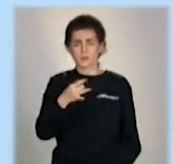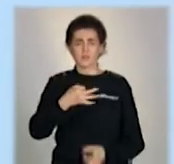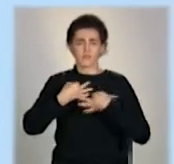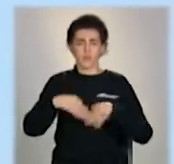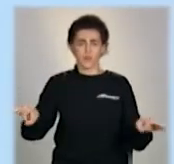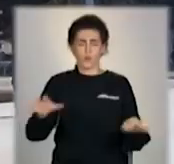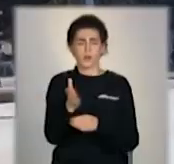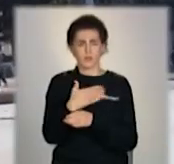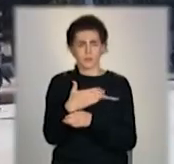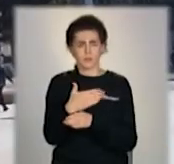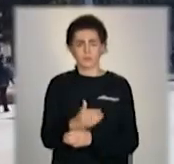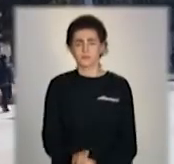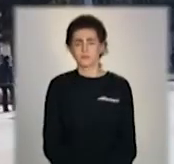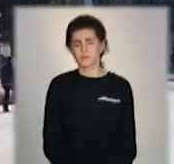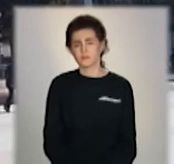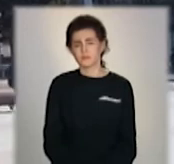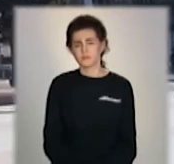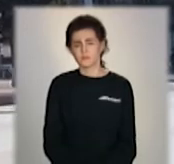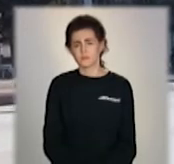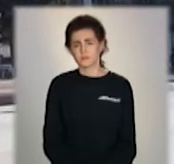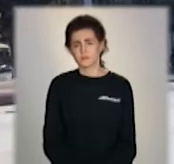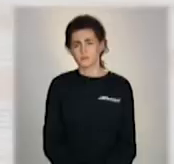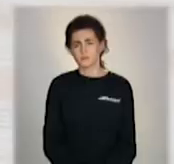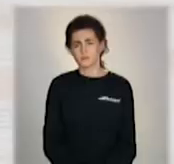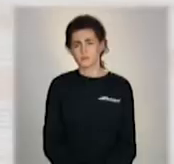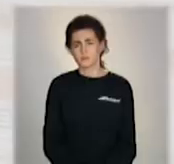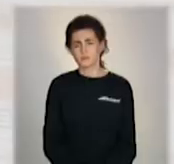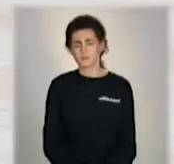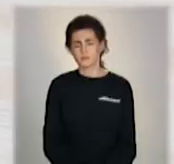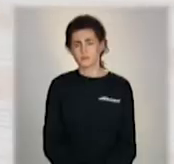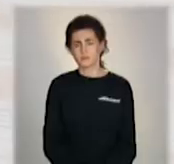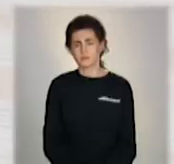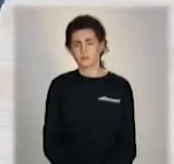Маріуполя. Наталія Дєдова, Максим Чумак, Владислав Борисов, телеканал «Донбас».